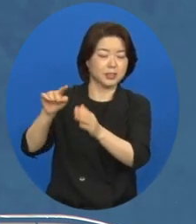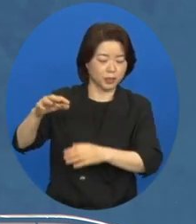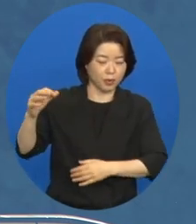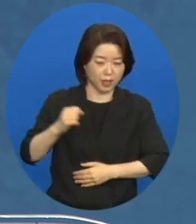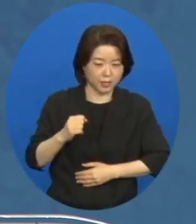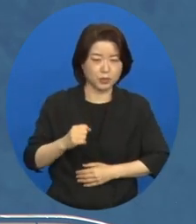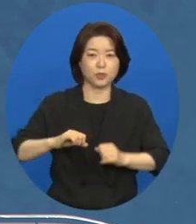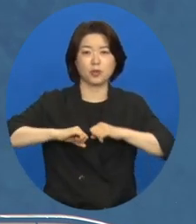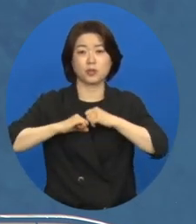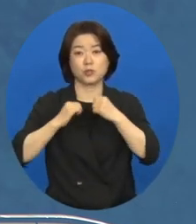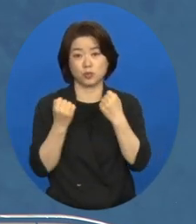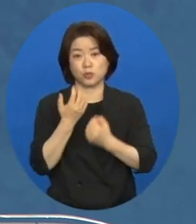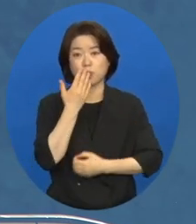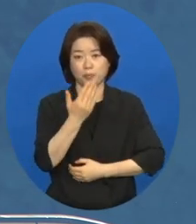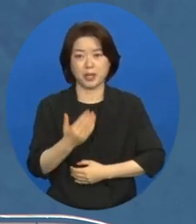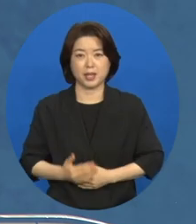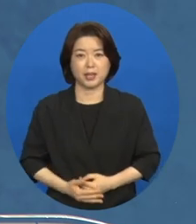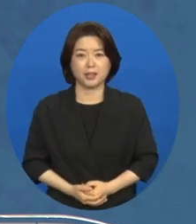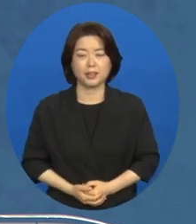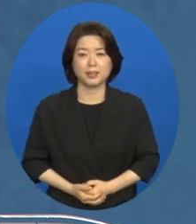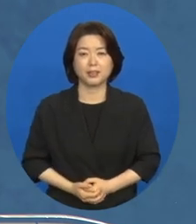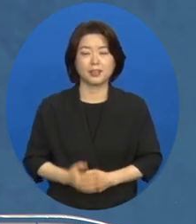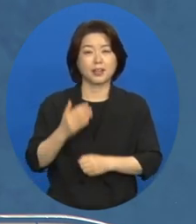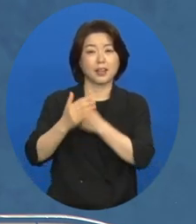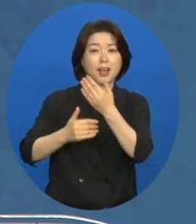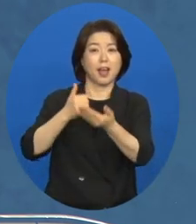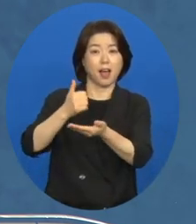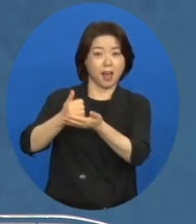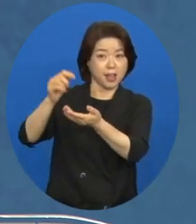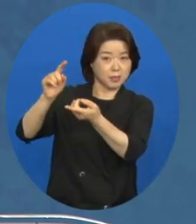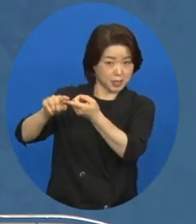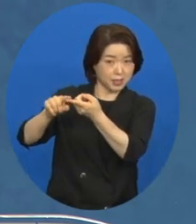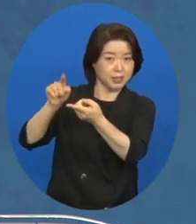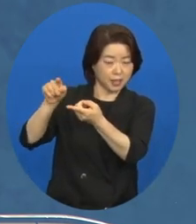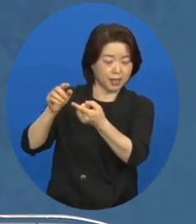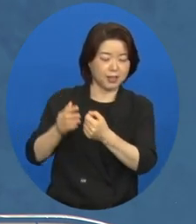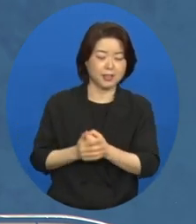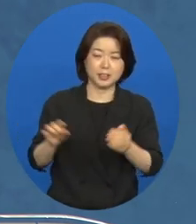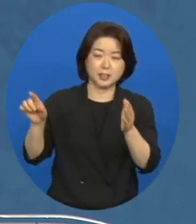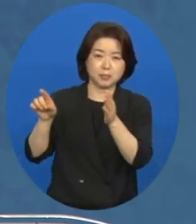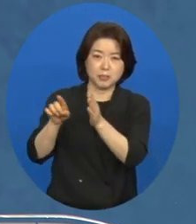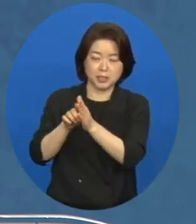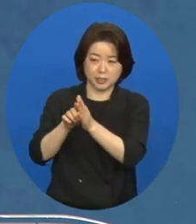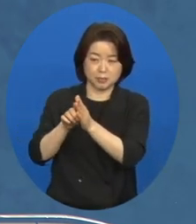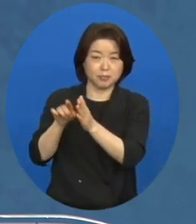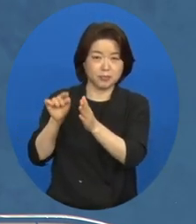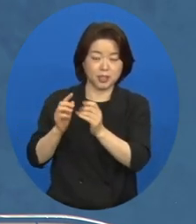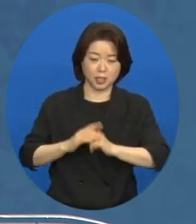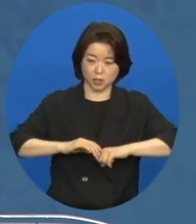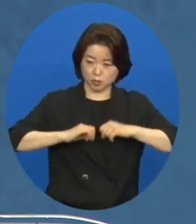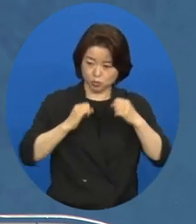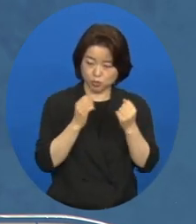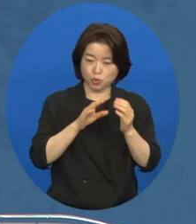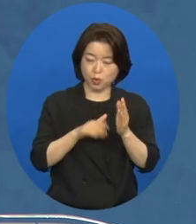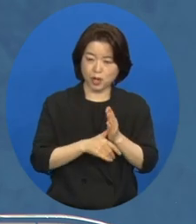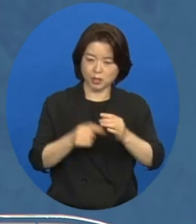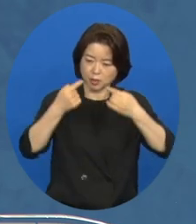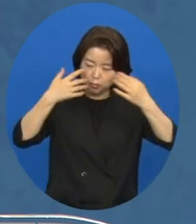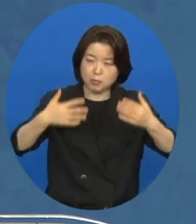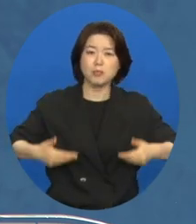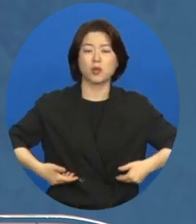수가 있는 것입니다. 하나님에 대한 그 믿음이 순종에 있어서는 너무나도 분명해야